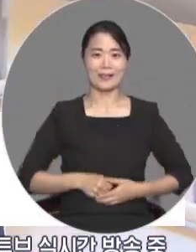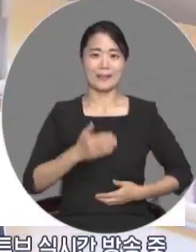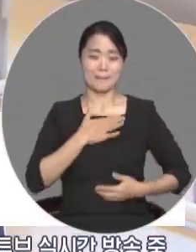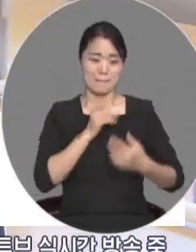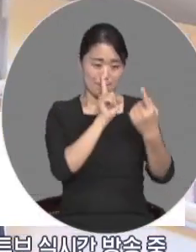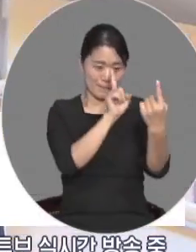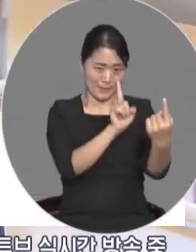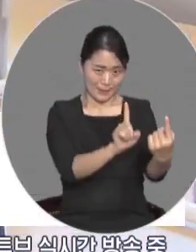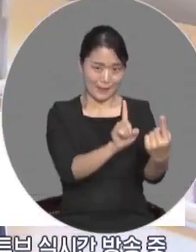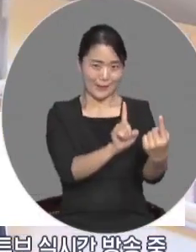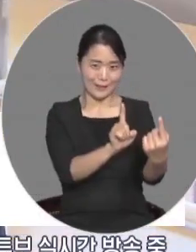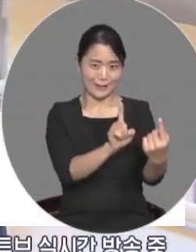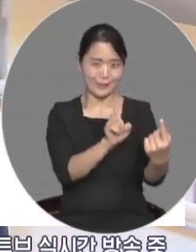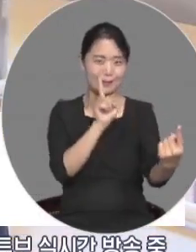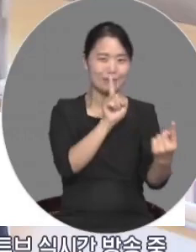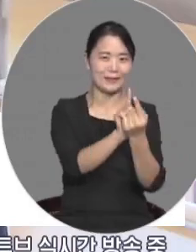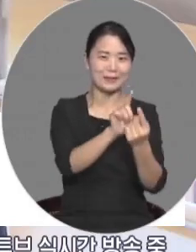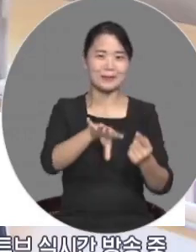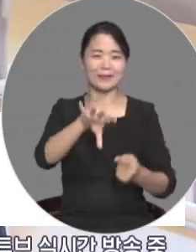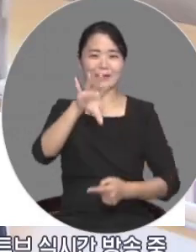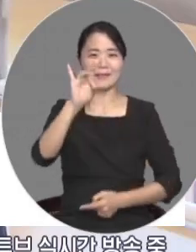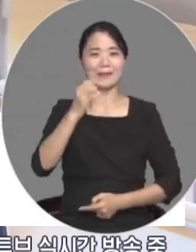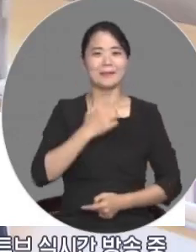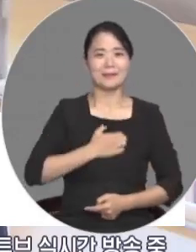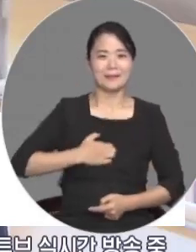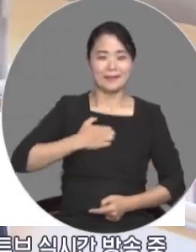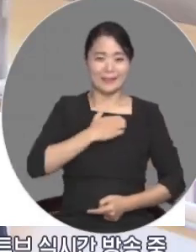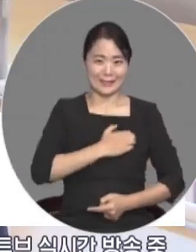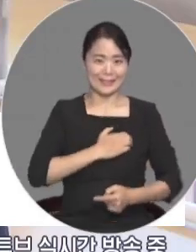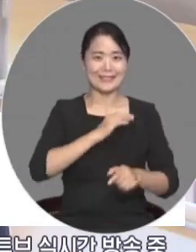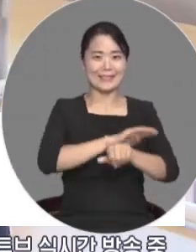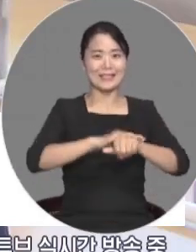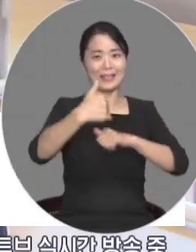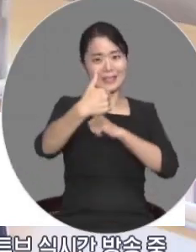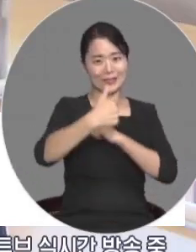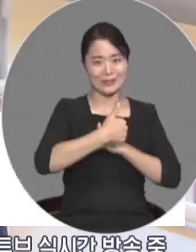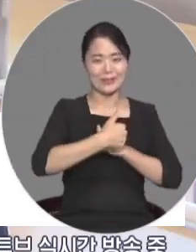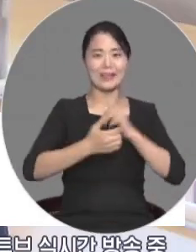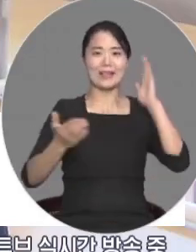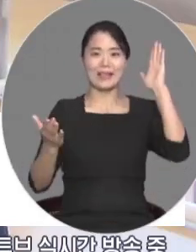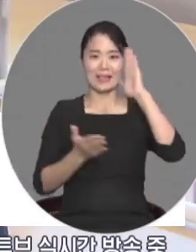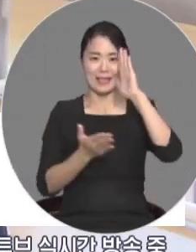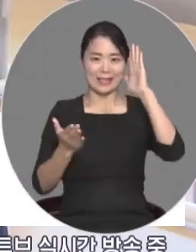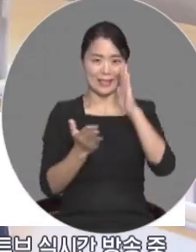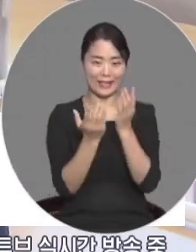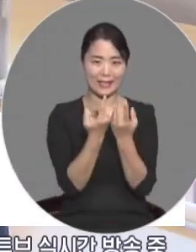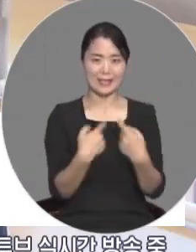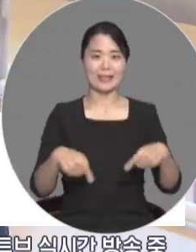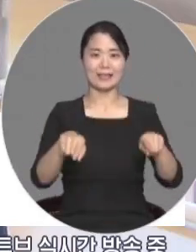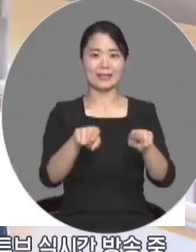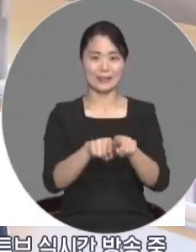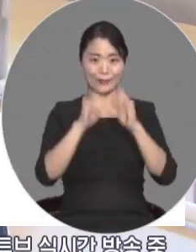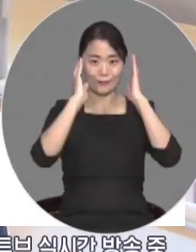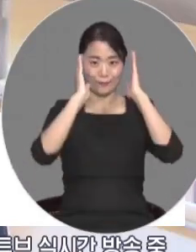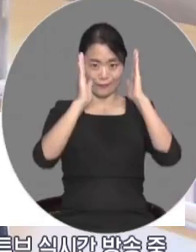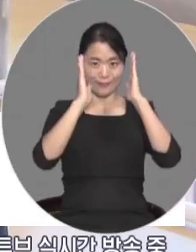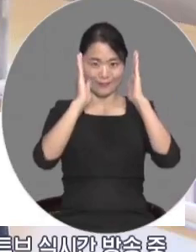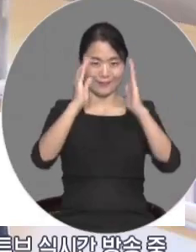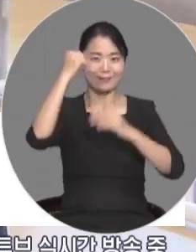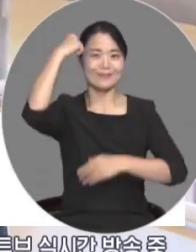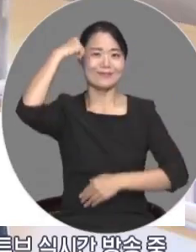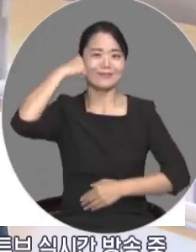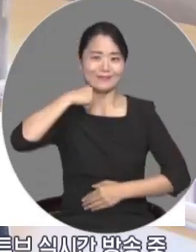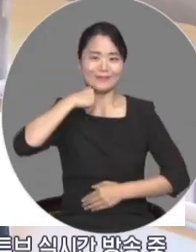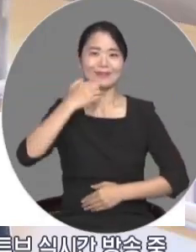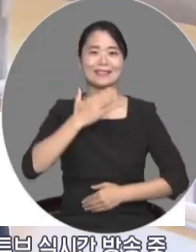걱정도 많이 됐는데 이제 학생들이 잘 따라와주기도 했고 이제 학생들과 함께 수업을 만들어 간다는 느낌을 받아서 저도